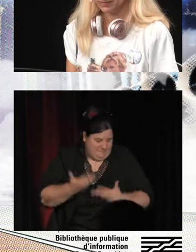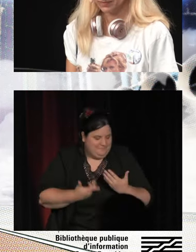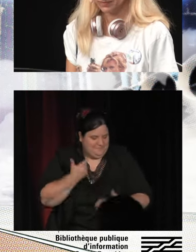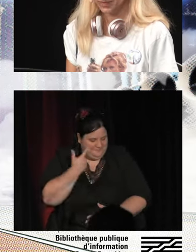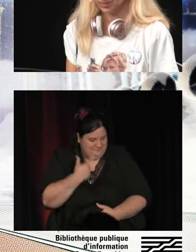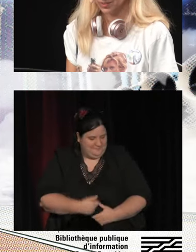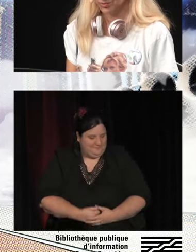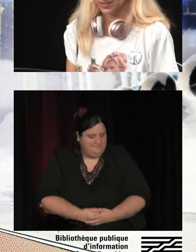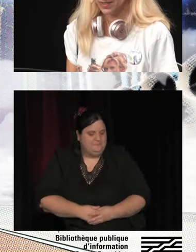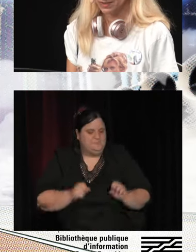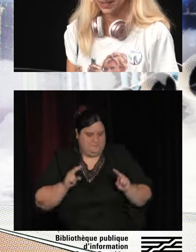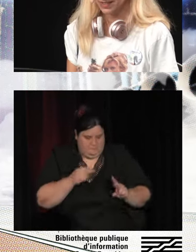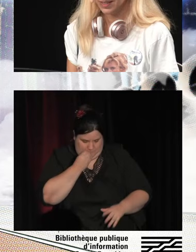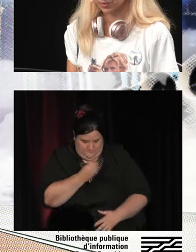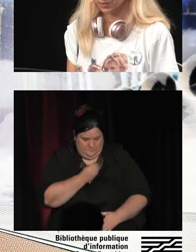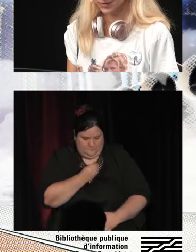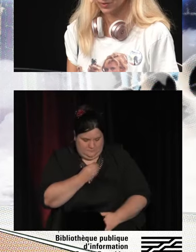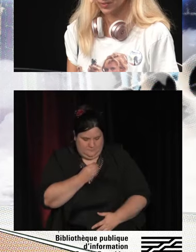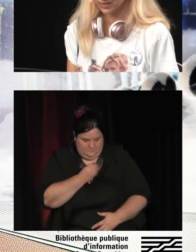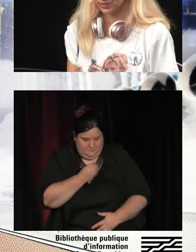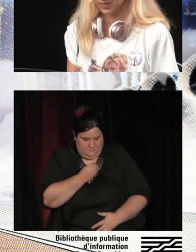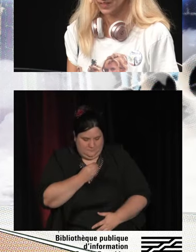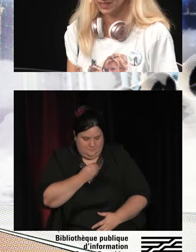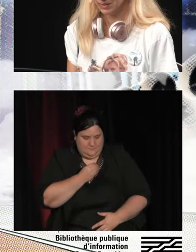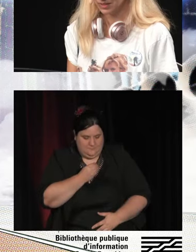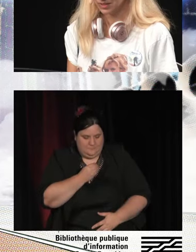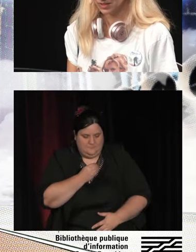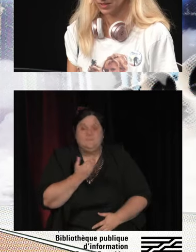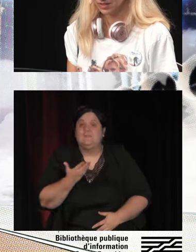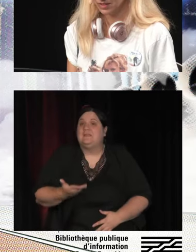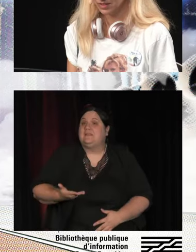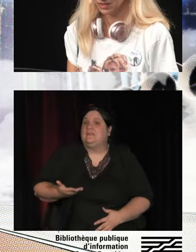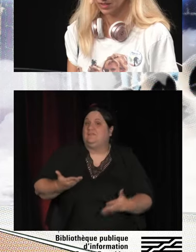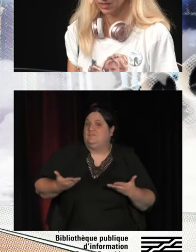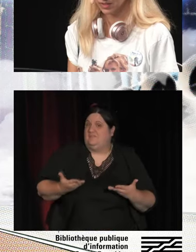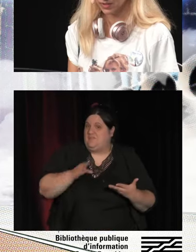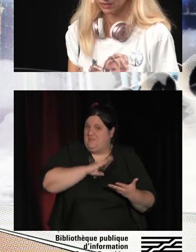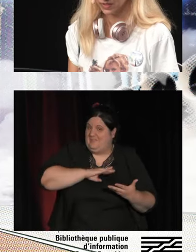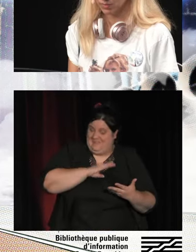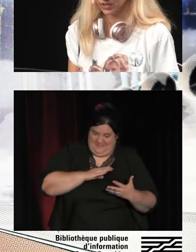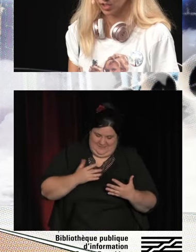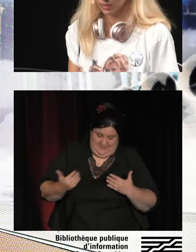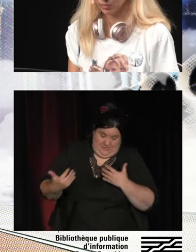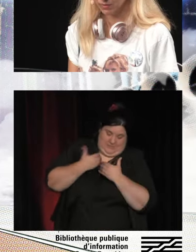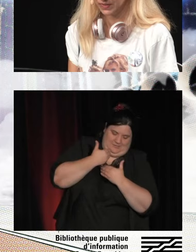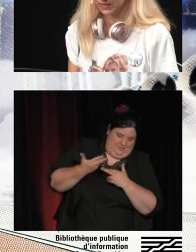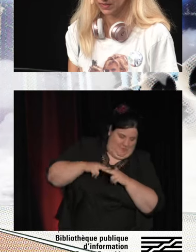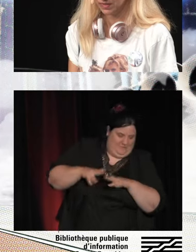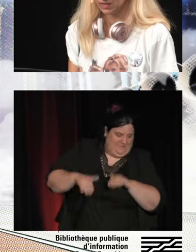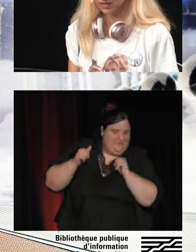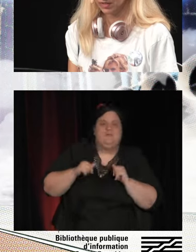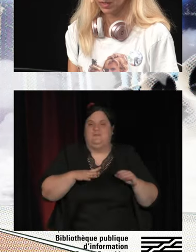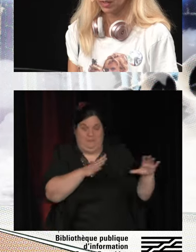Ok. Et donc cette fois-ci, on va essayer donc de pas se faire friter par... Mais on va faire ça pour nager un peu plus